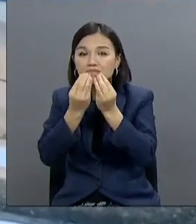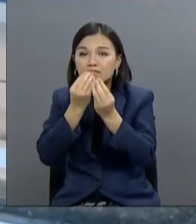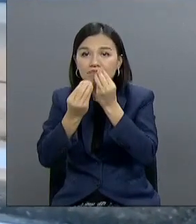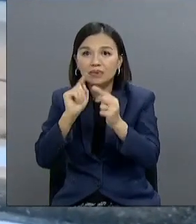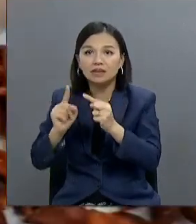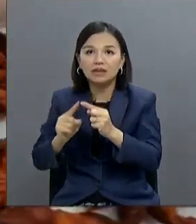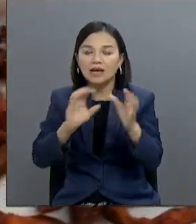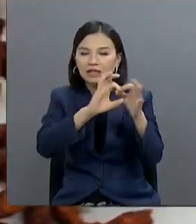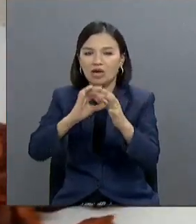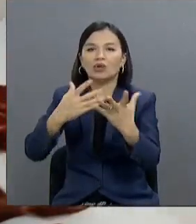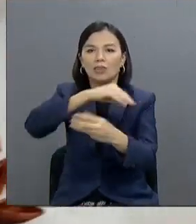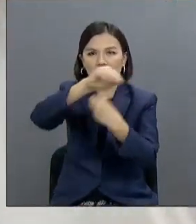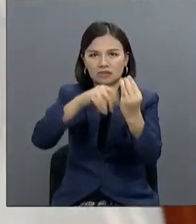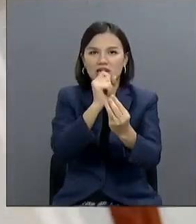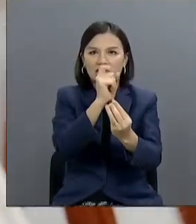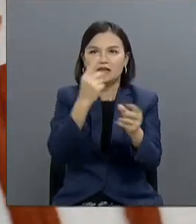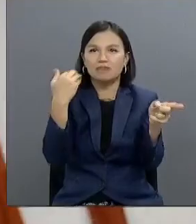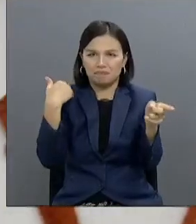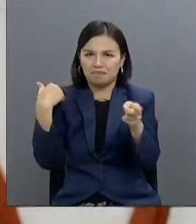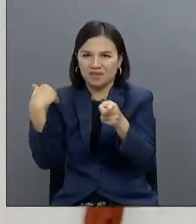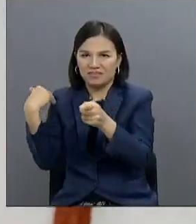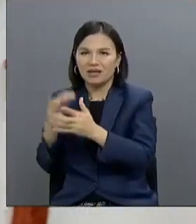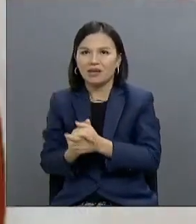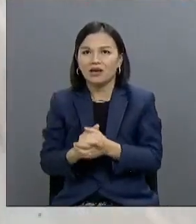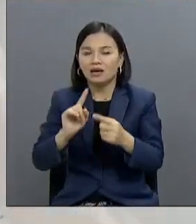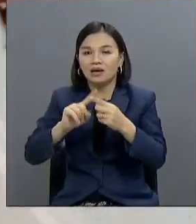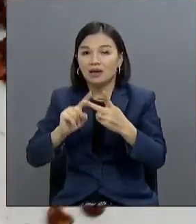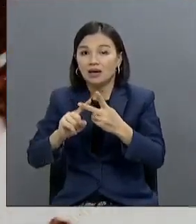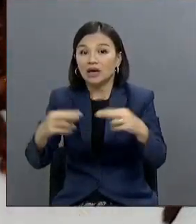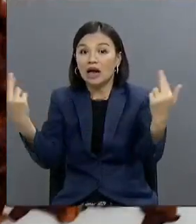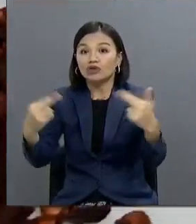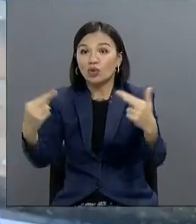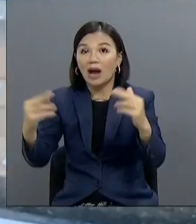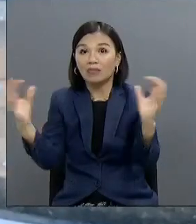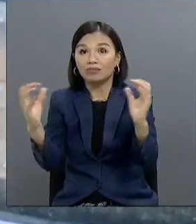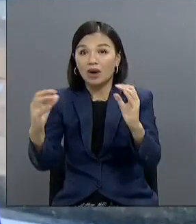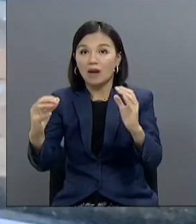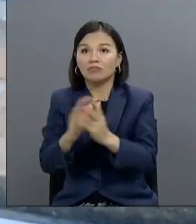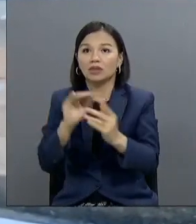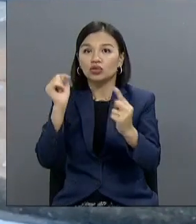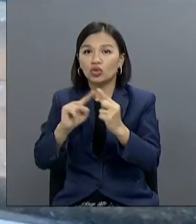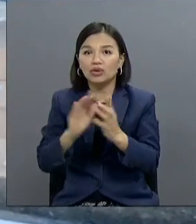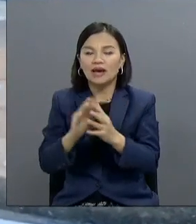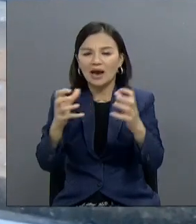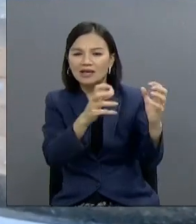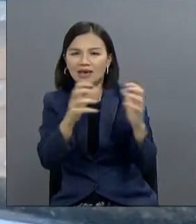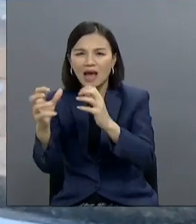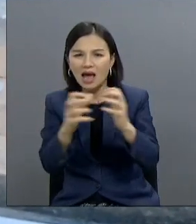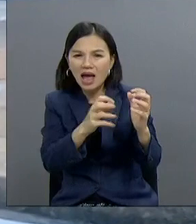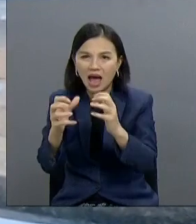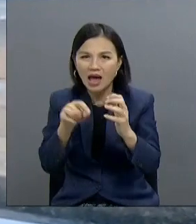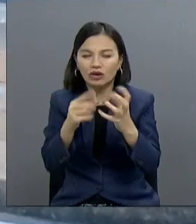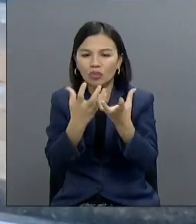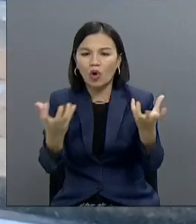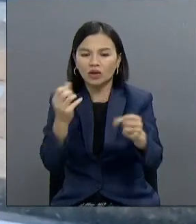ต่อเศรษฐกิจการค้าโลกรวมนั้นรวมถึงเรื่องของสงครามที่เกิดขึ้นเรื่องจากสงครามการแย่งชิงการค้าเครื่องเทศหรือเศรษฐกิจ